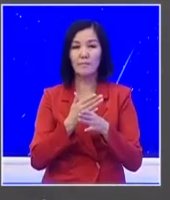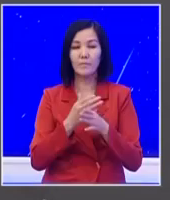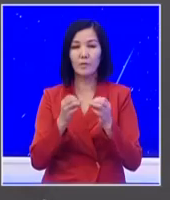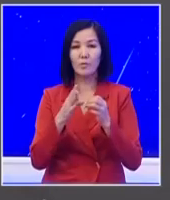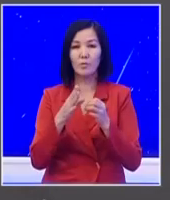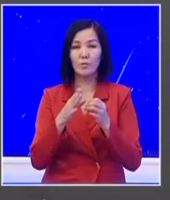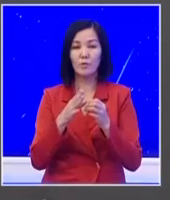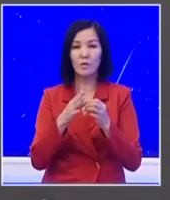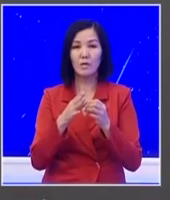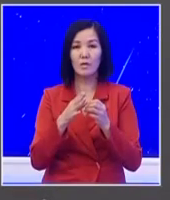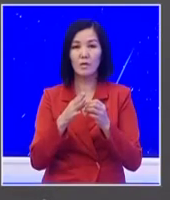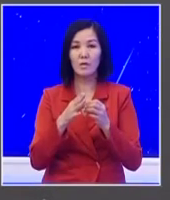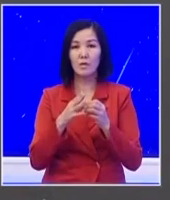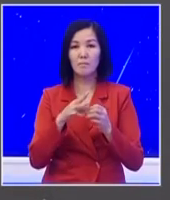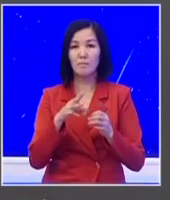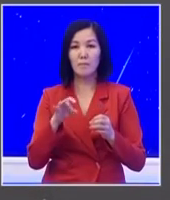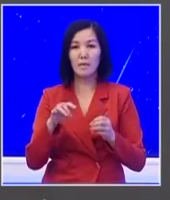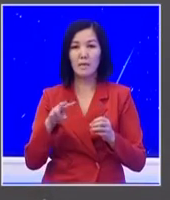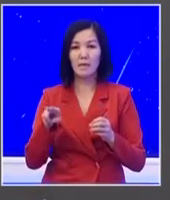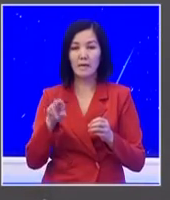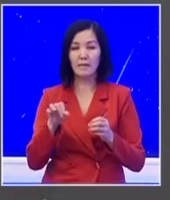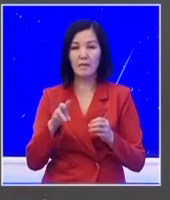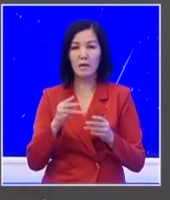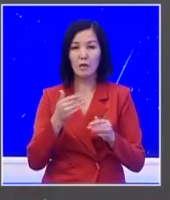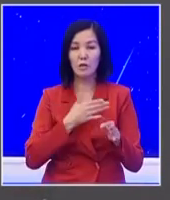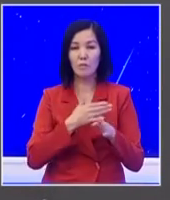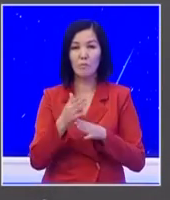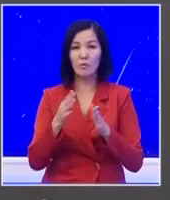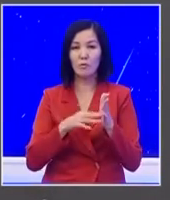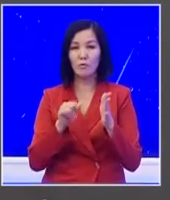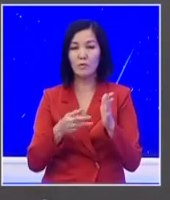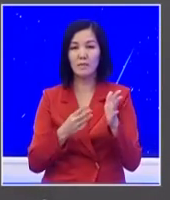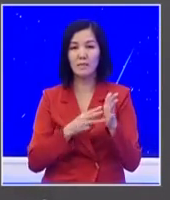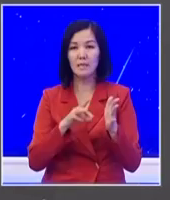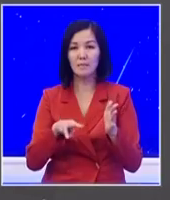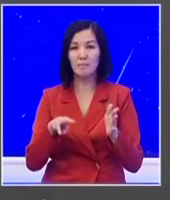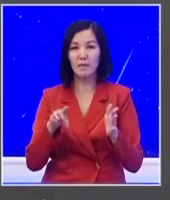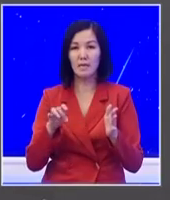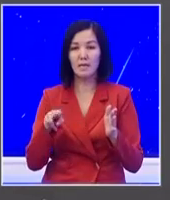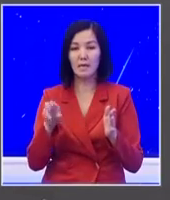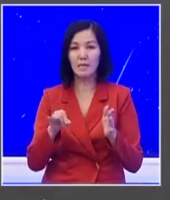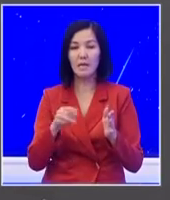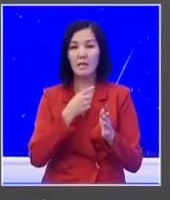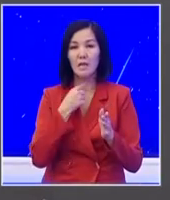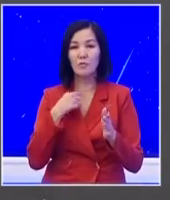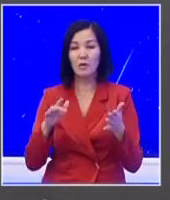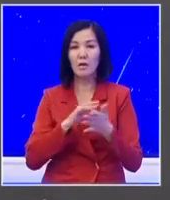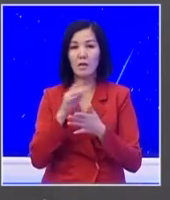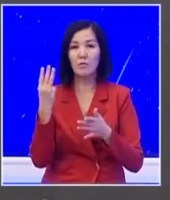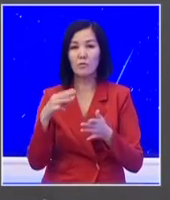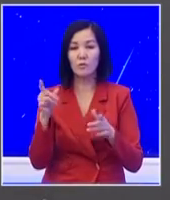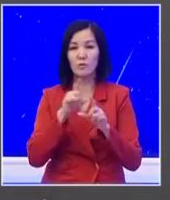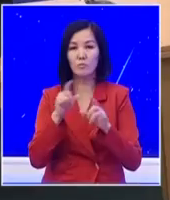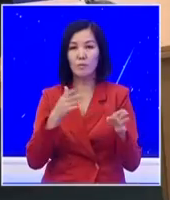14 миллиард қаржы бөлініп отыр ДКЗ бойынша. Оның 9-да 8 миллиарды біздің Талдықорған қаласындағы 33